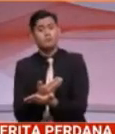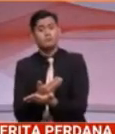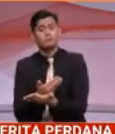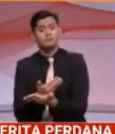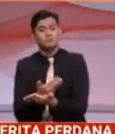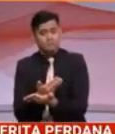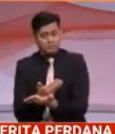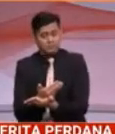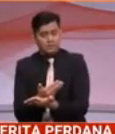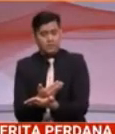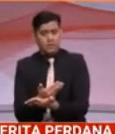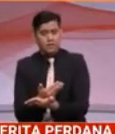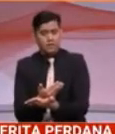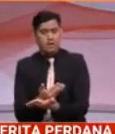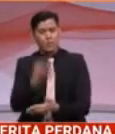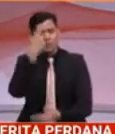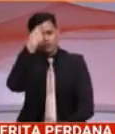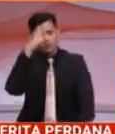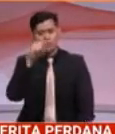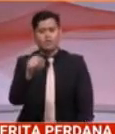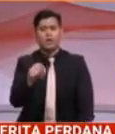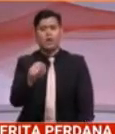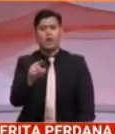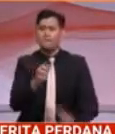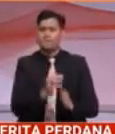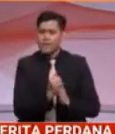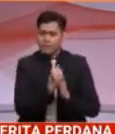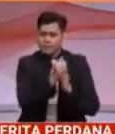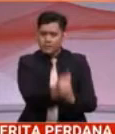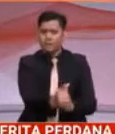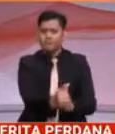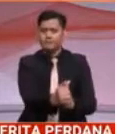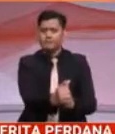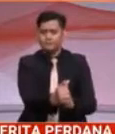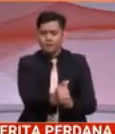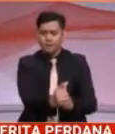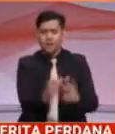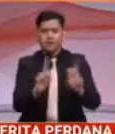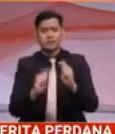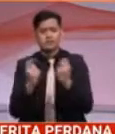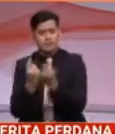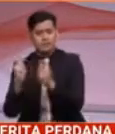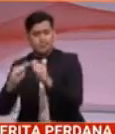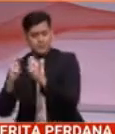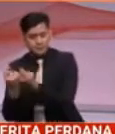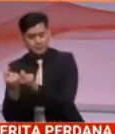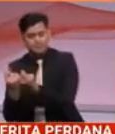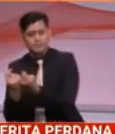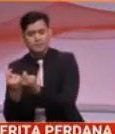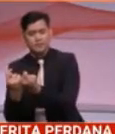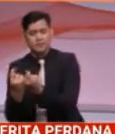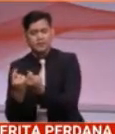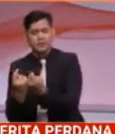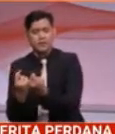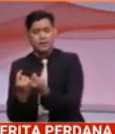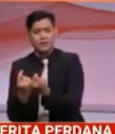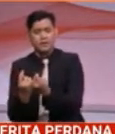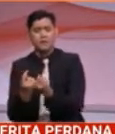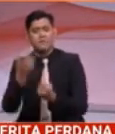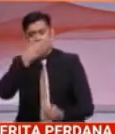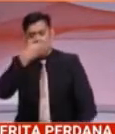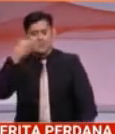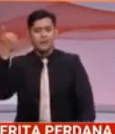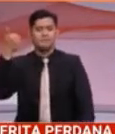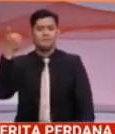untuk apa untuk guide pasukanlah untuk ke arah yang